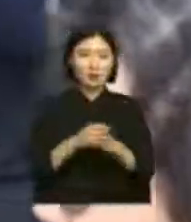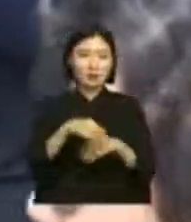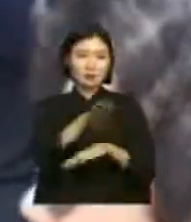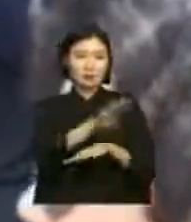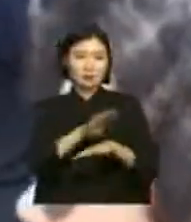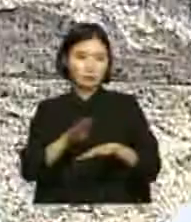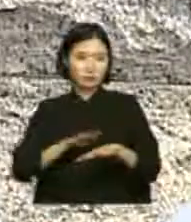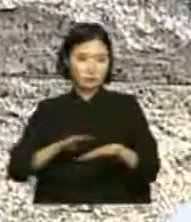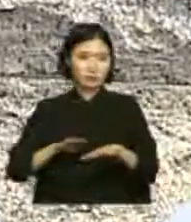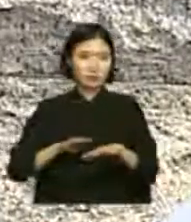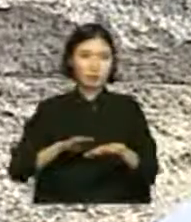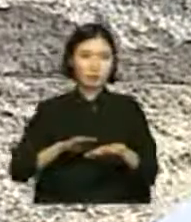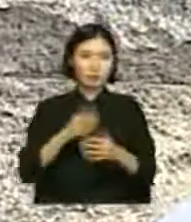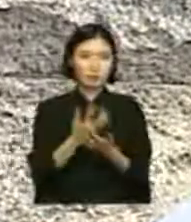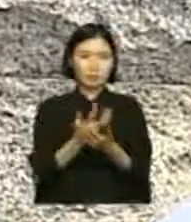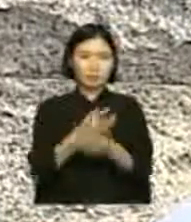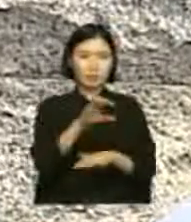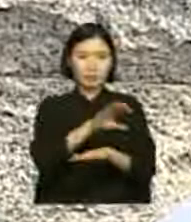있습니다.